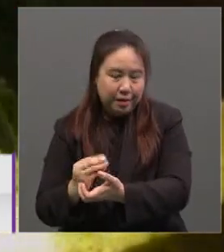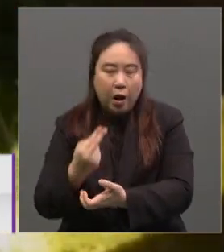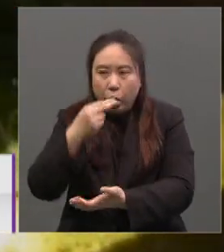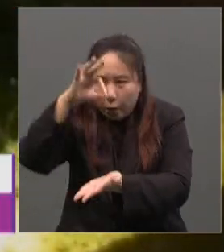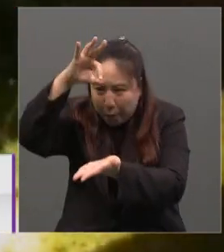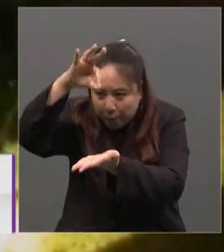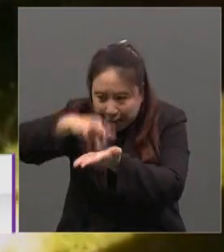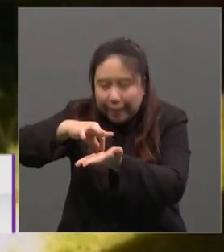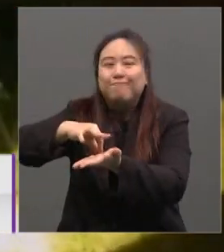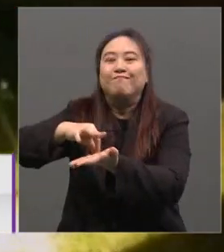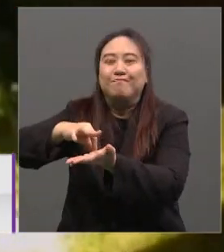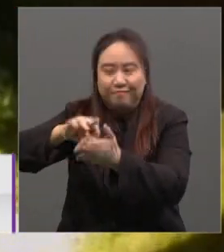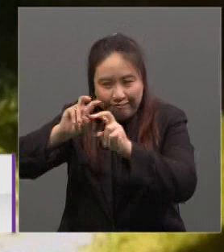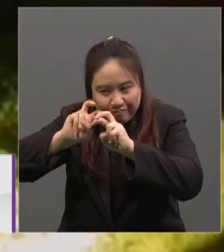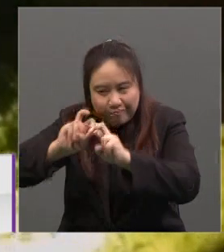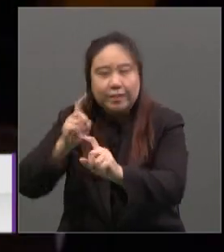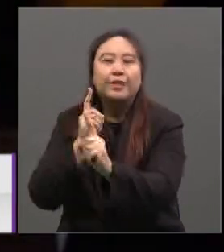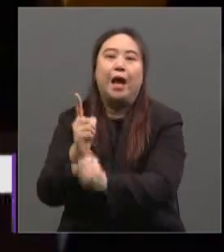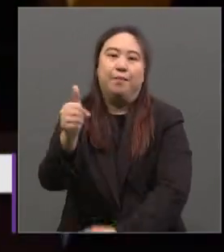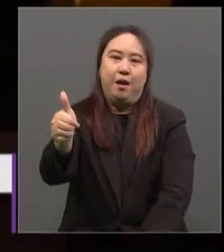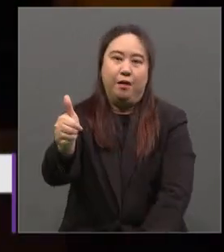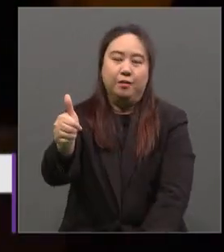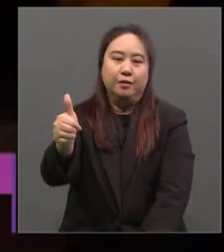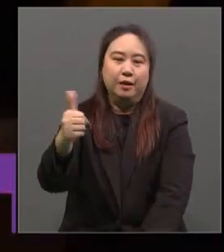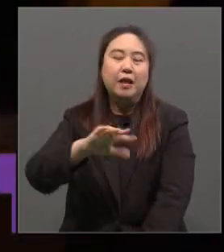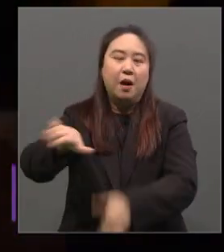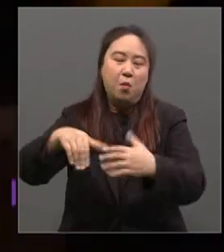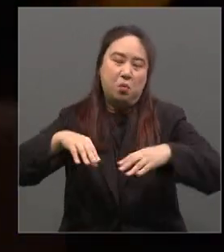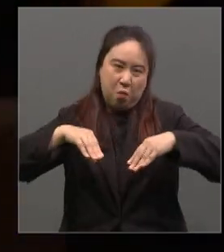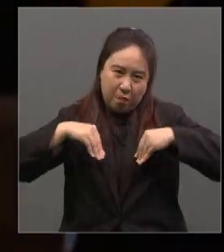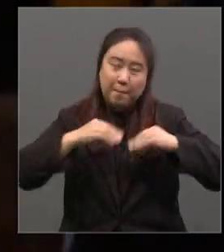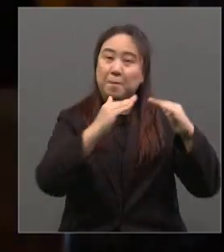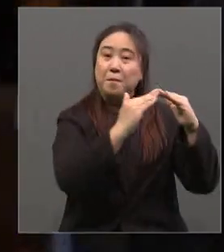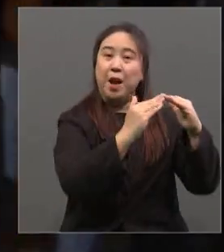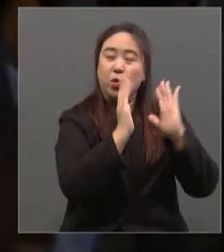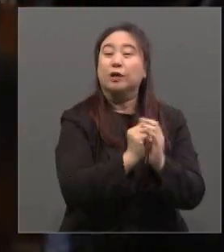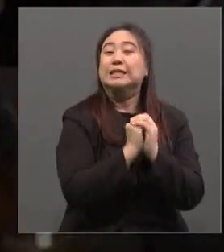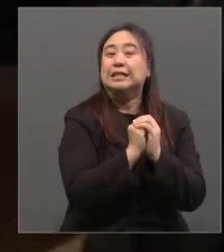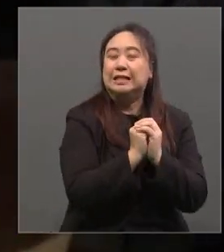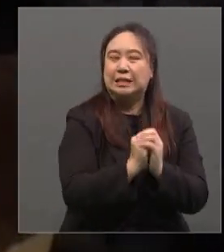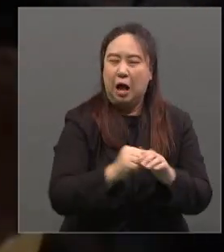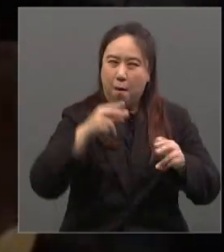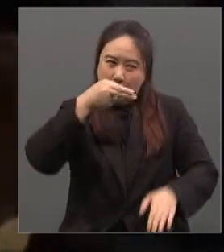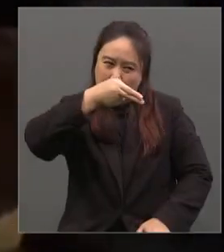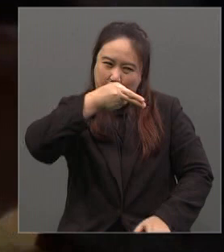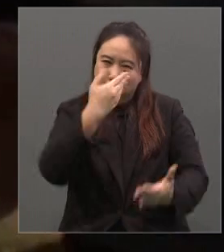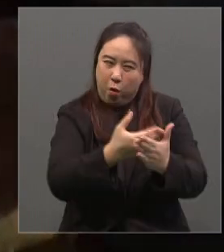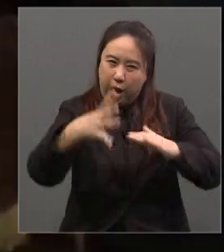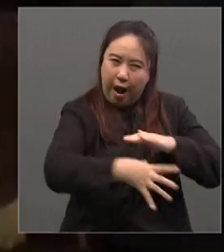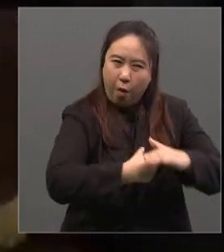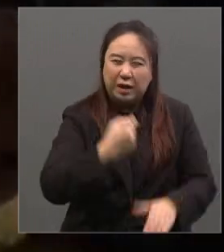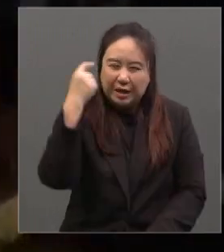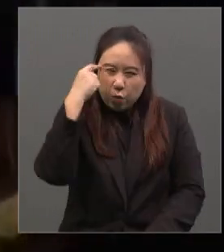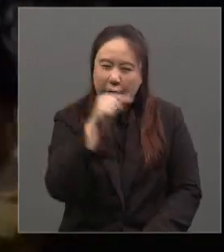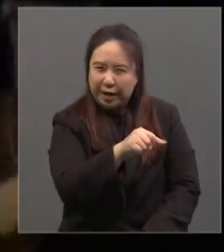ตัวที่แน่ชัดค่ะสอบสวนทั้งหมดรับสารภาพก่อเหตุปล้นบ้านคนจีนเพราะคิดว่าเป็นกลุ่มคนจีนสีเทามีเงินแล้วก็ทรัพย์